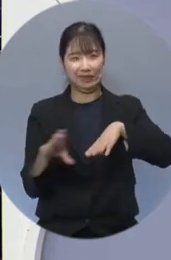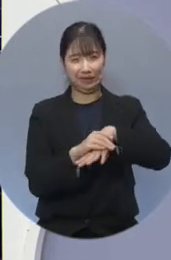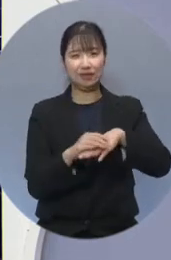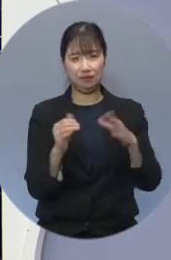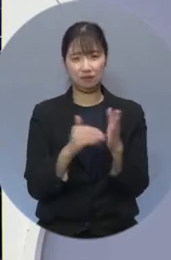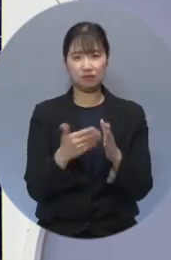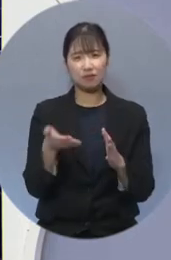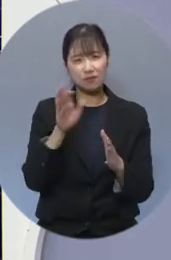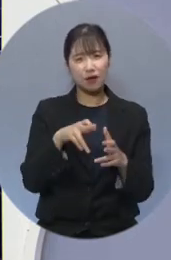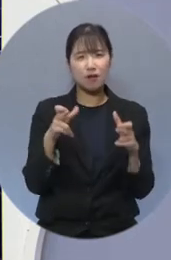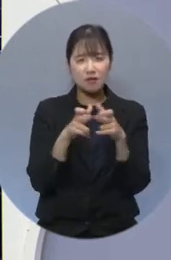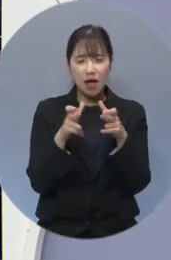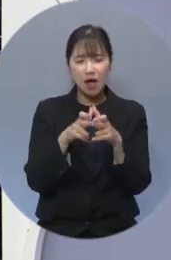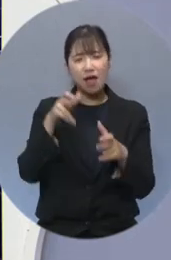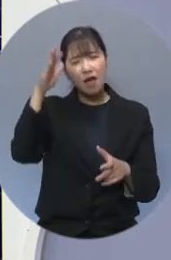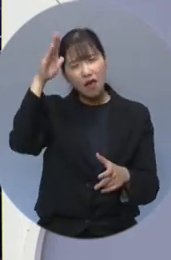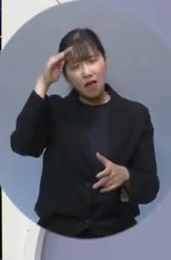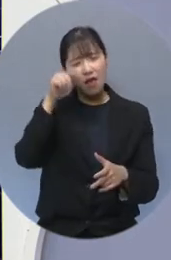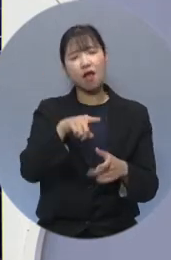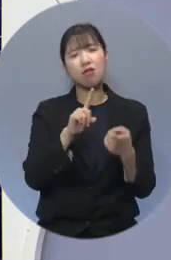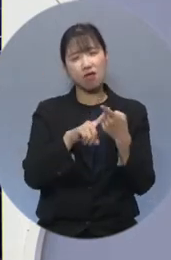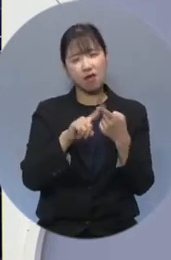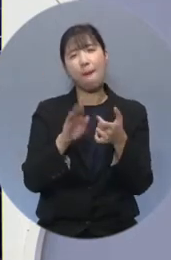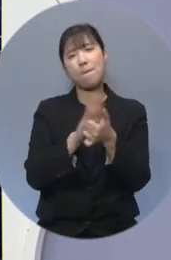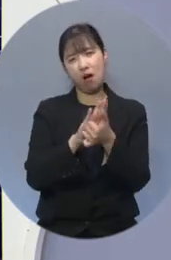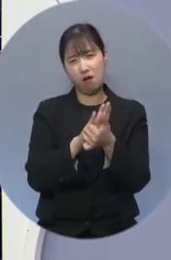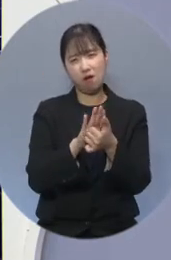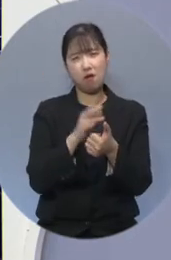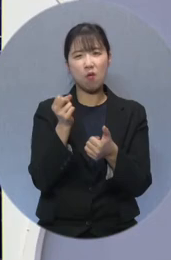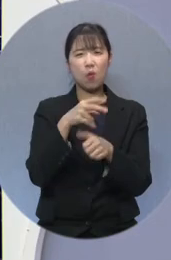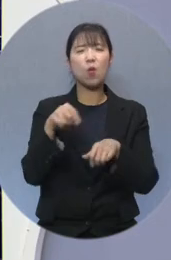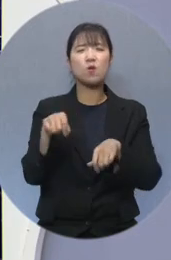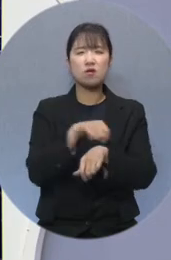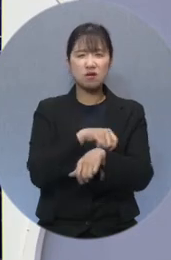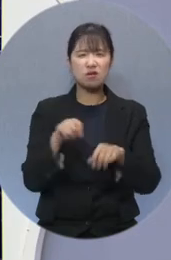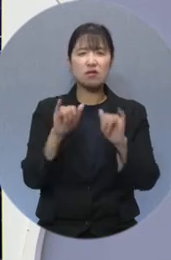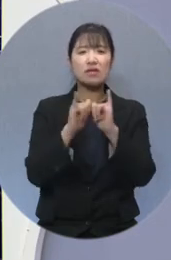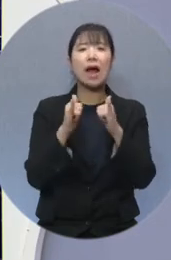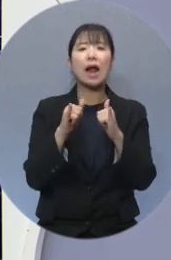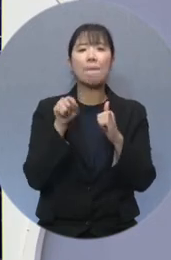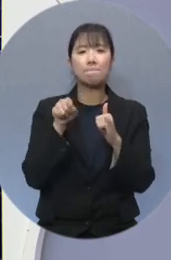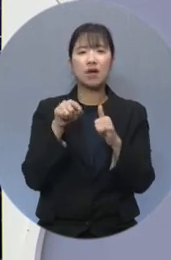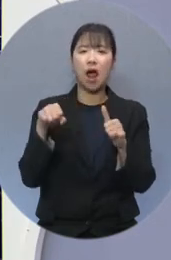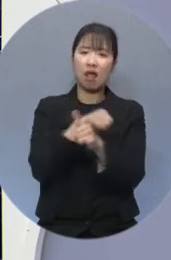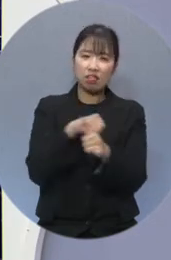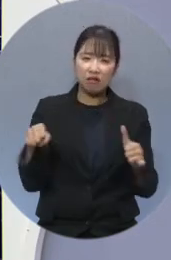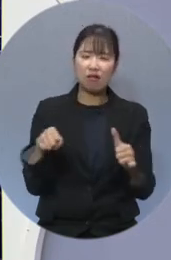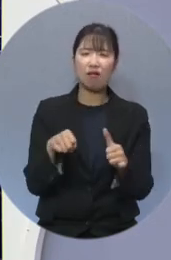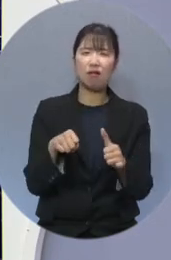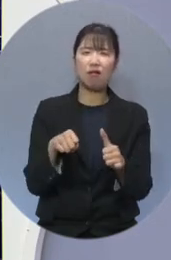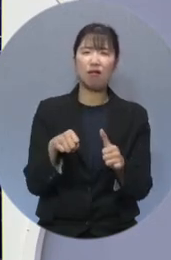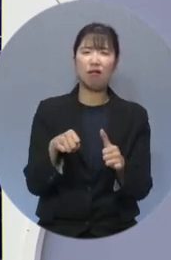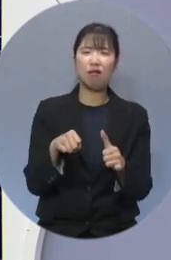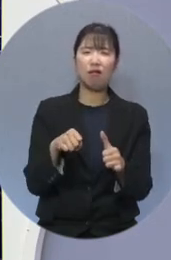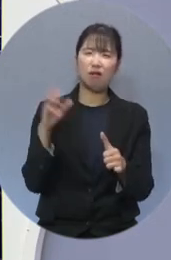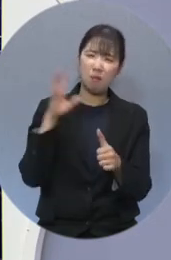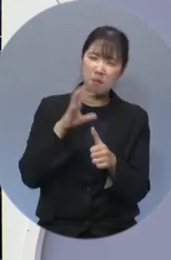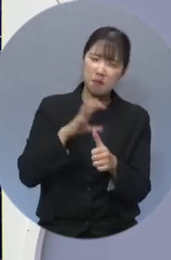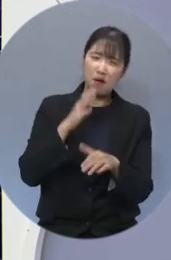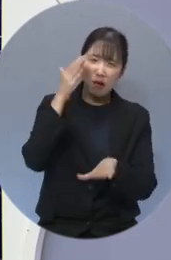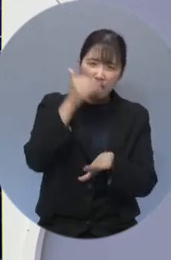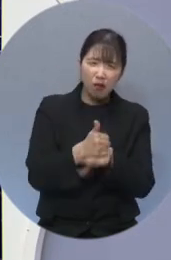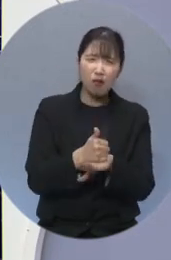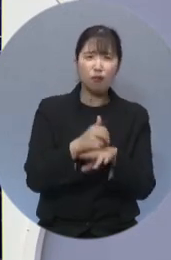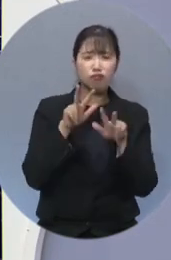근데 장애견들에 대한 배려들, 특히 이제 사람들에 의해서 학대받거나 이래서 굉장히